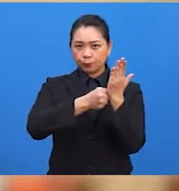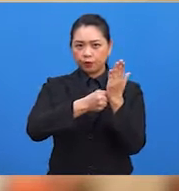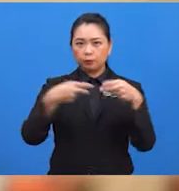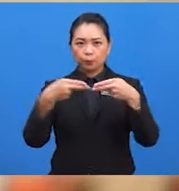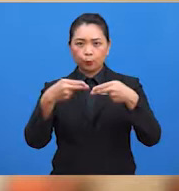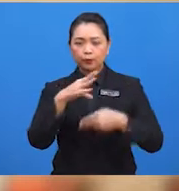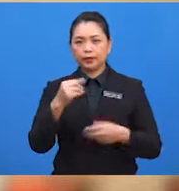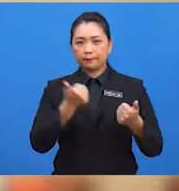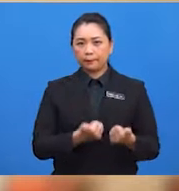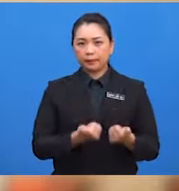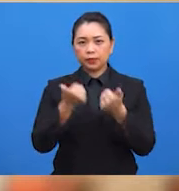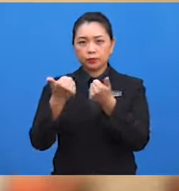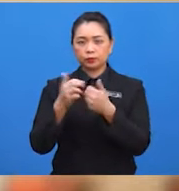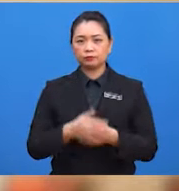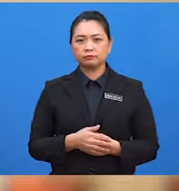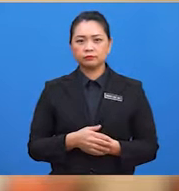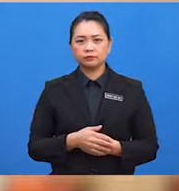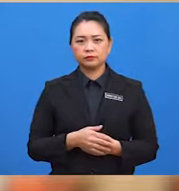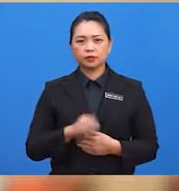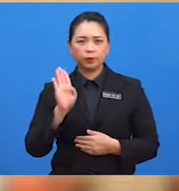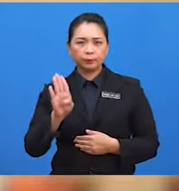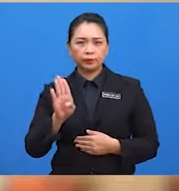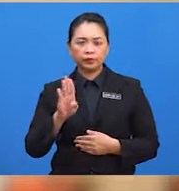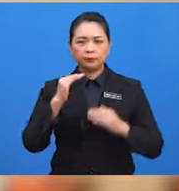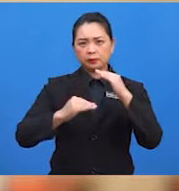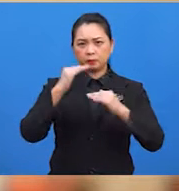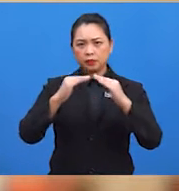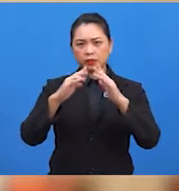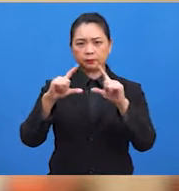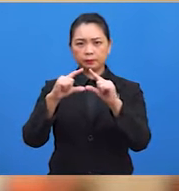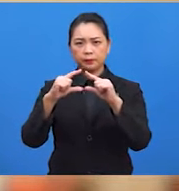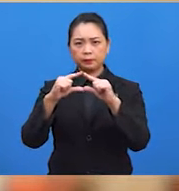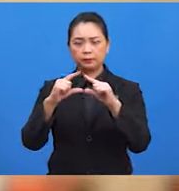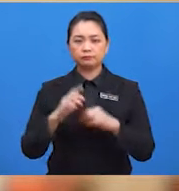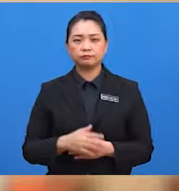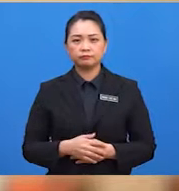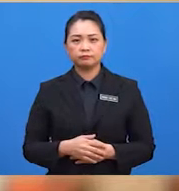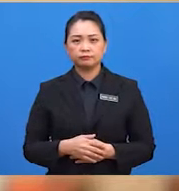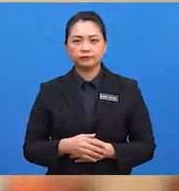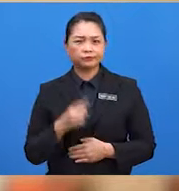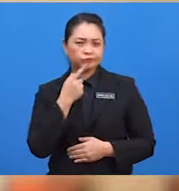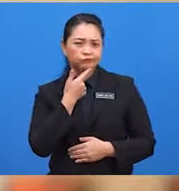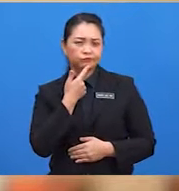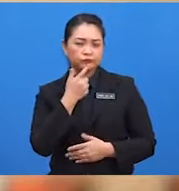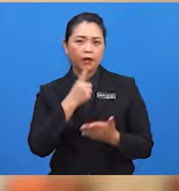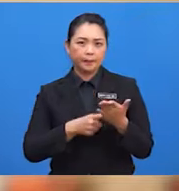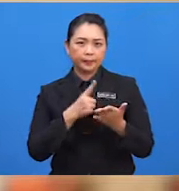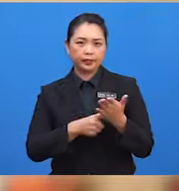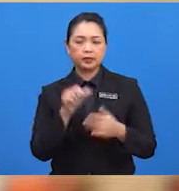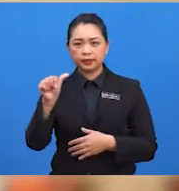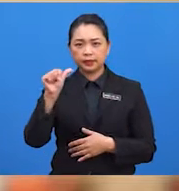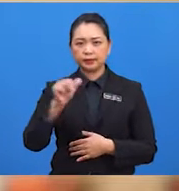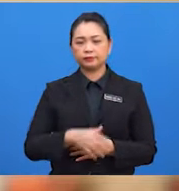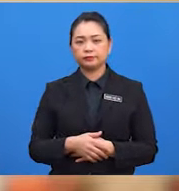dan pengangkutan. B. Sumber pembinaan piramid. Jawapannya ialah